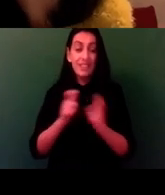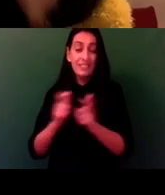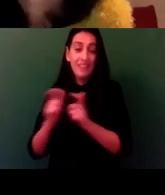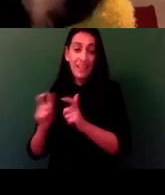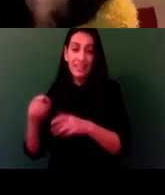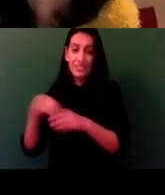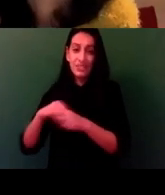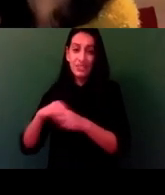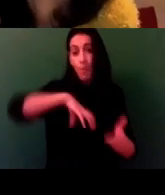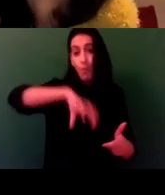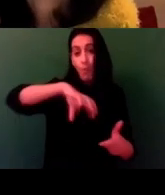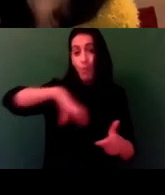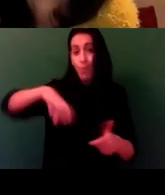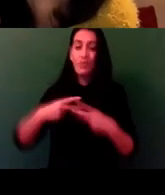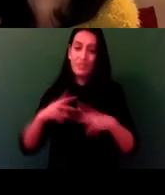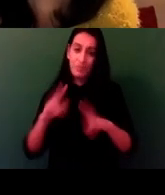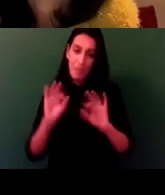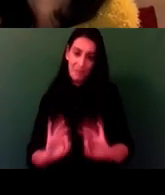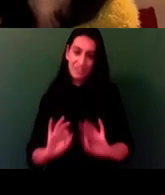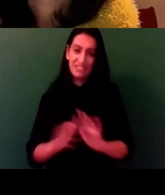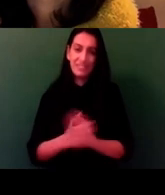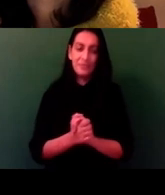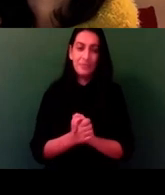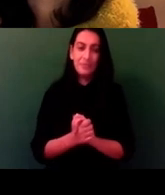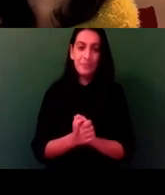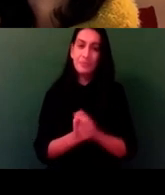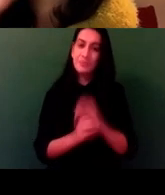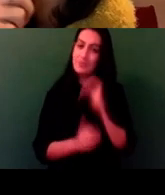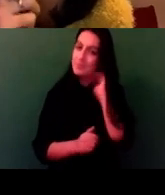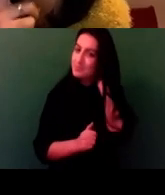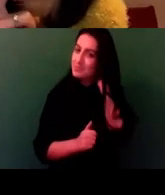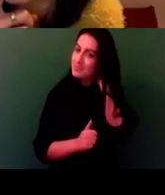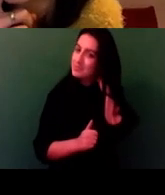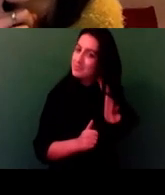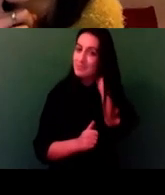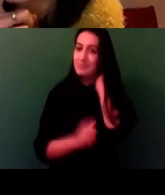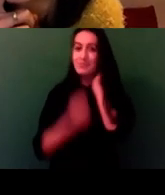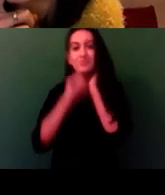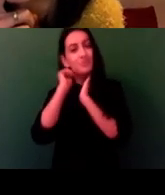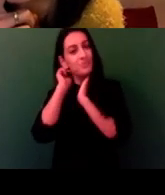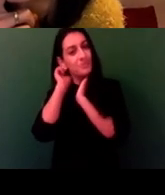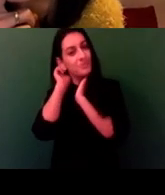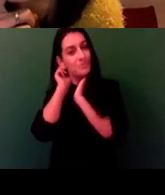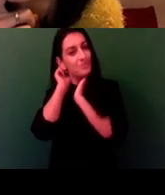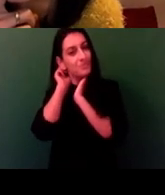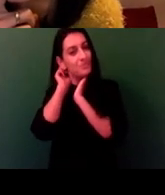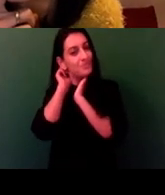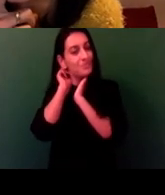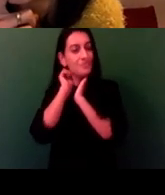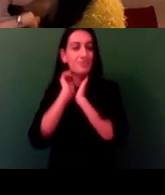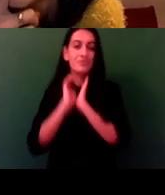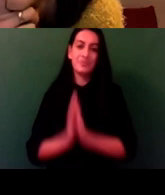yandan. Şimdi Gizem söz istemiş, sonrasında İdil Akyol bir kısa bir cevap vermek